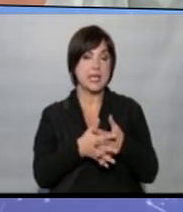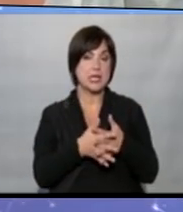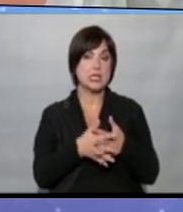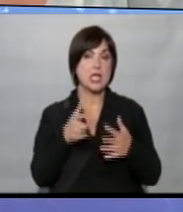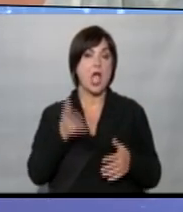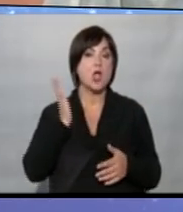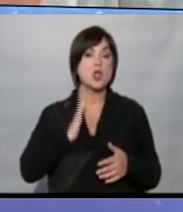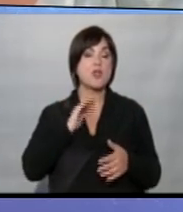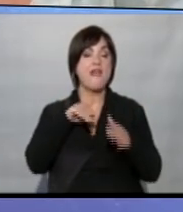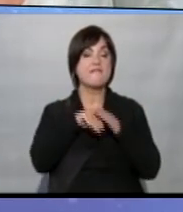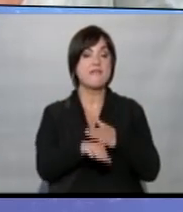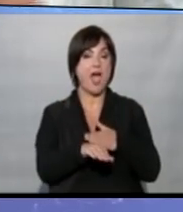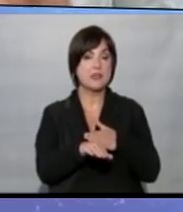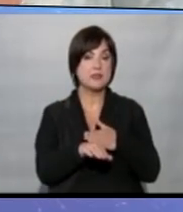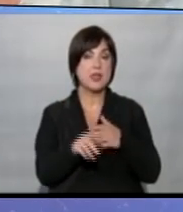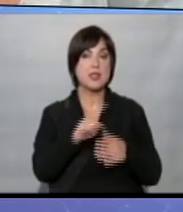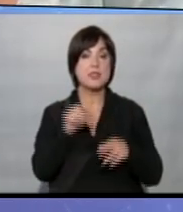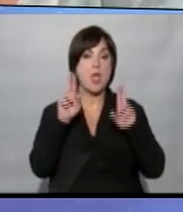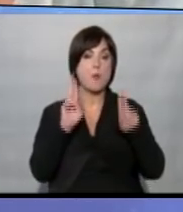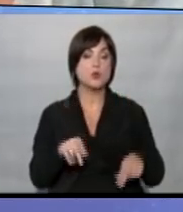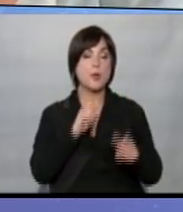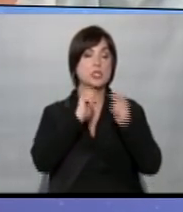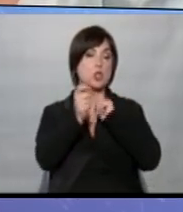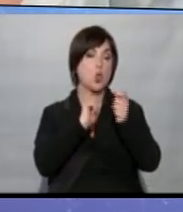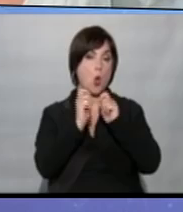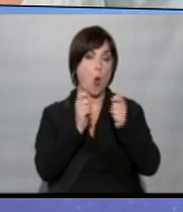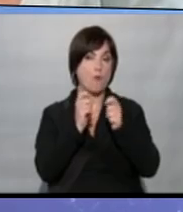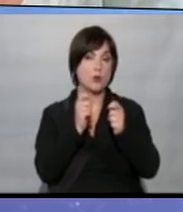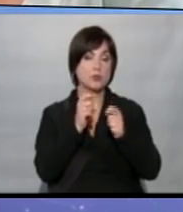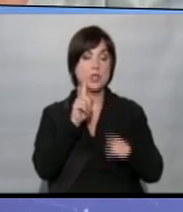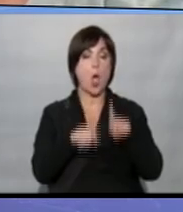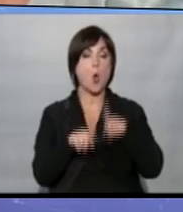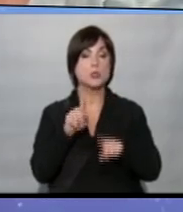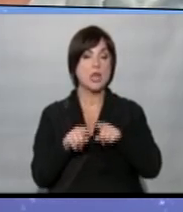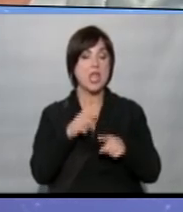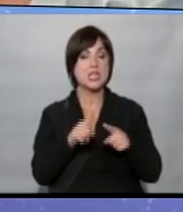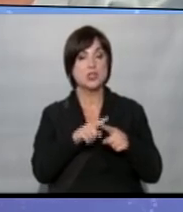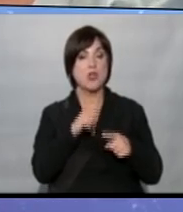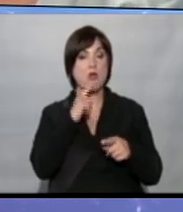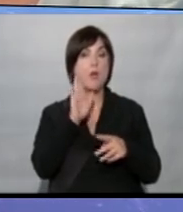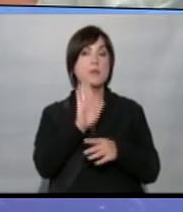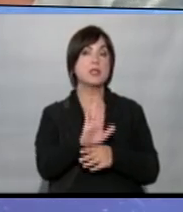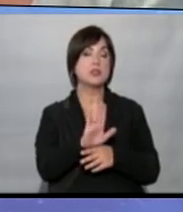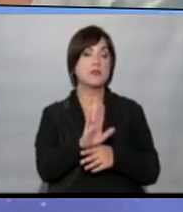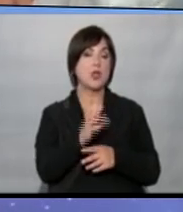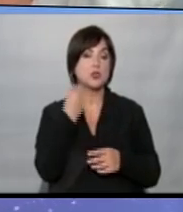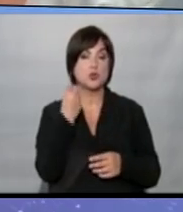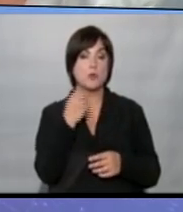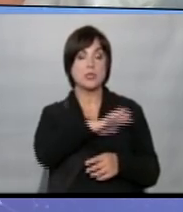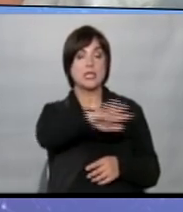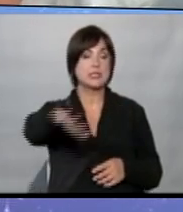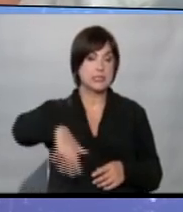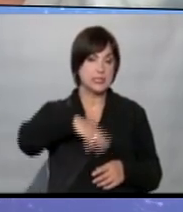како граѓани внатре и не можеме да се договориме за одредени нешта кои што представуваат добро за